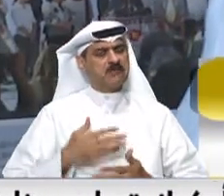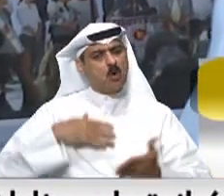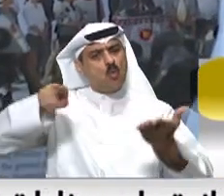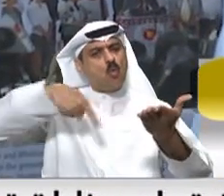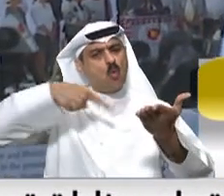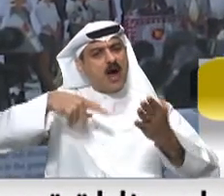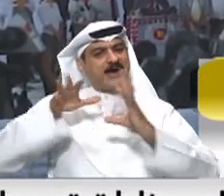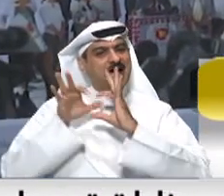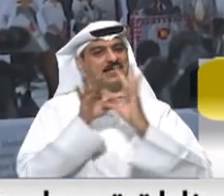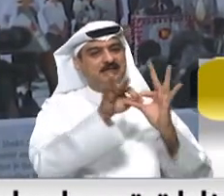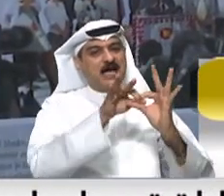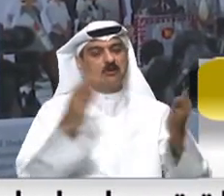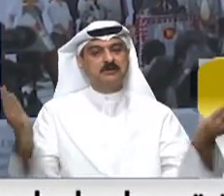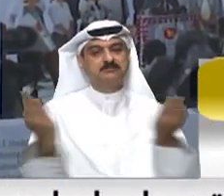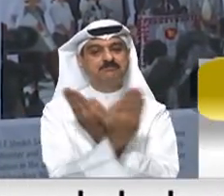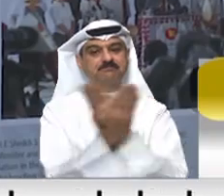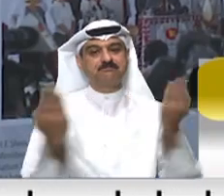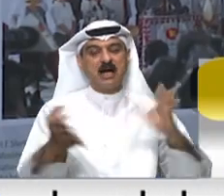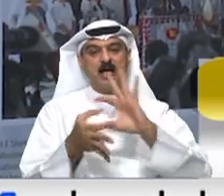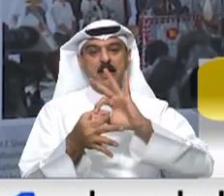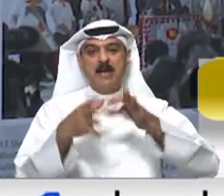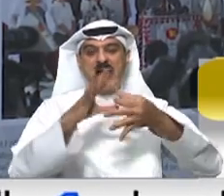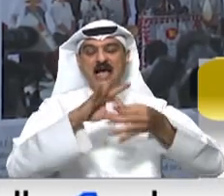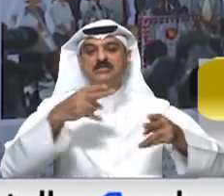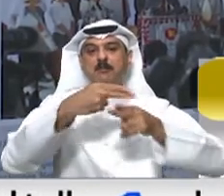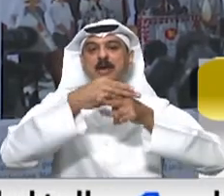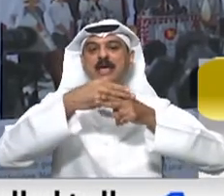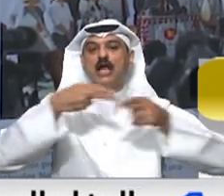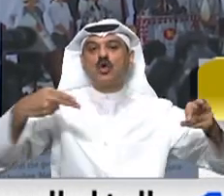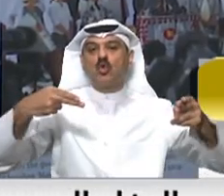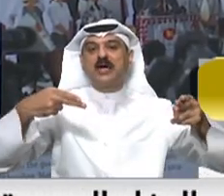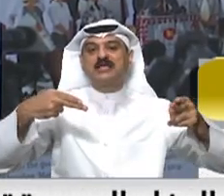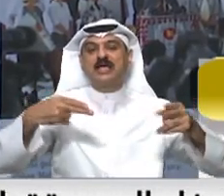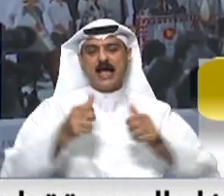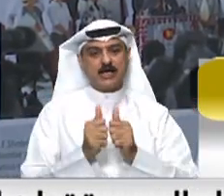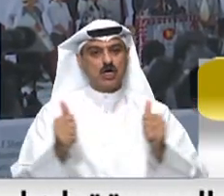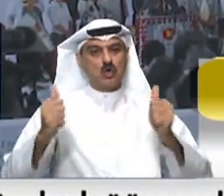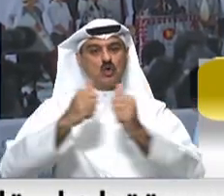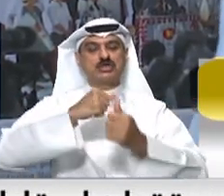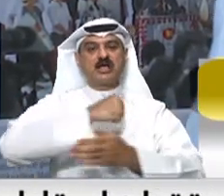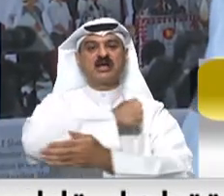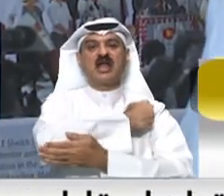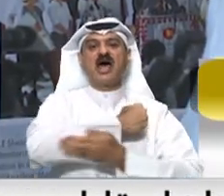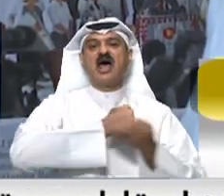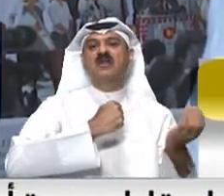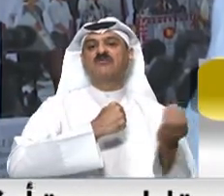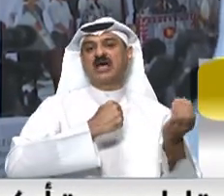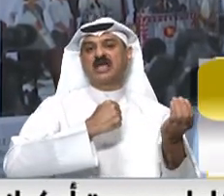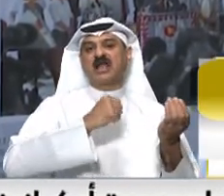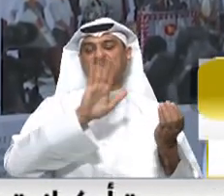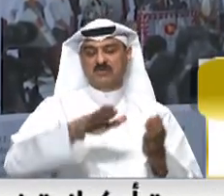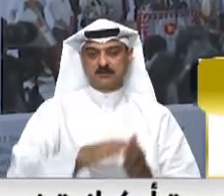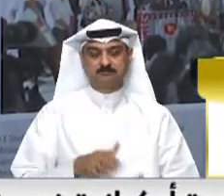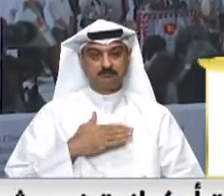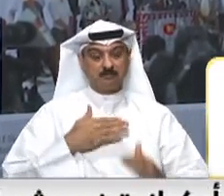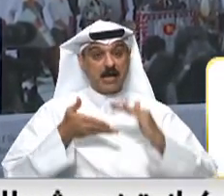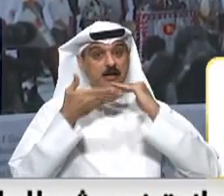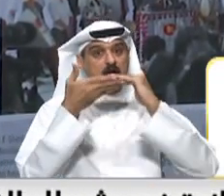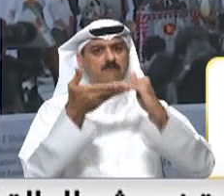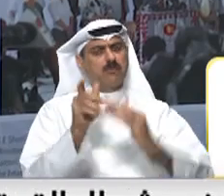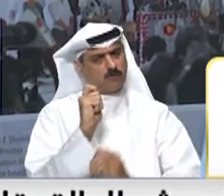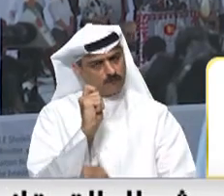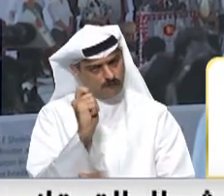الاول مع الجمعيه الكويتيه للاسر المتعففه في مجال تقديم المساعده